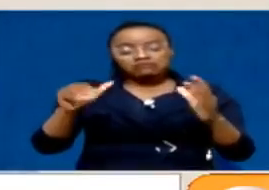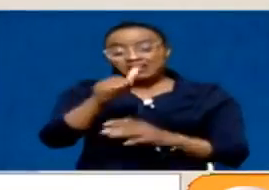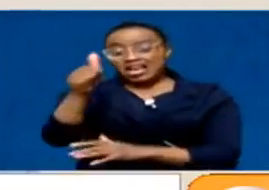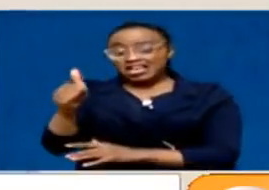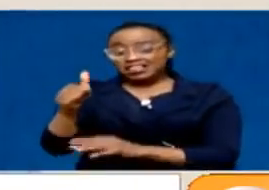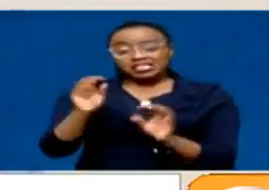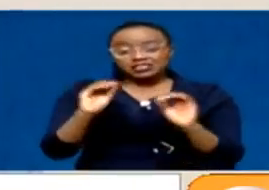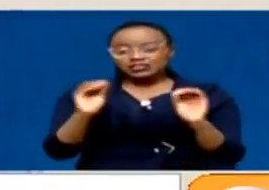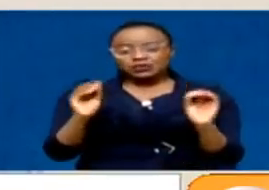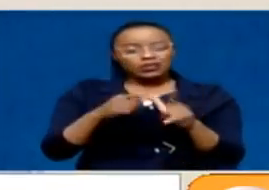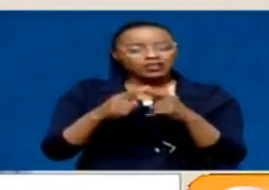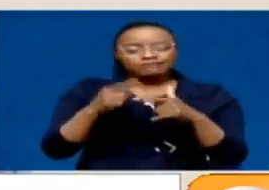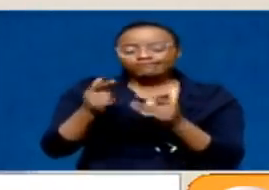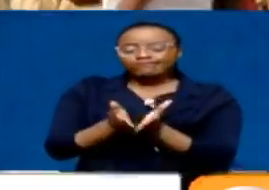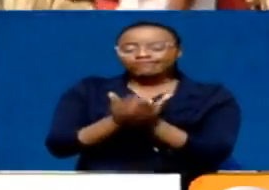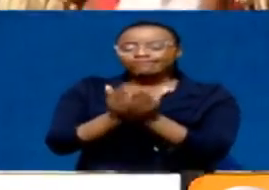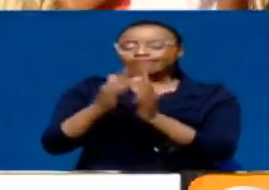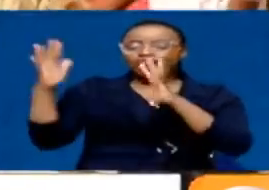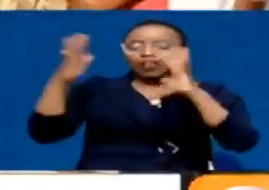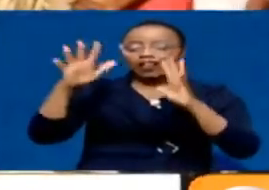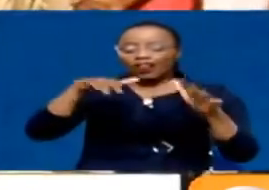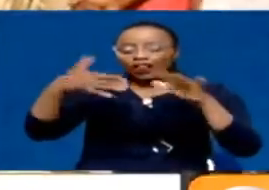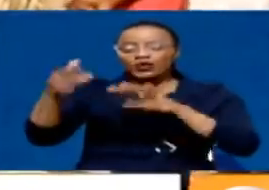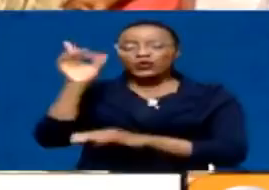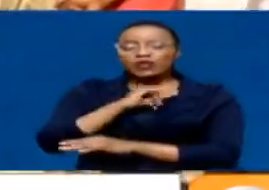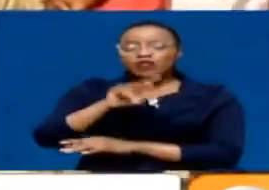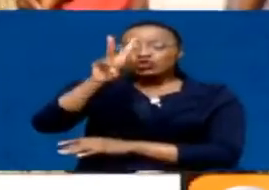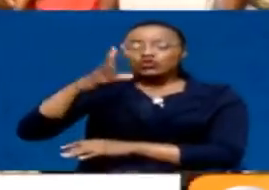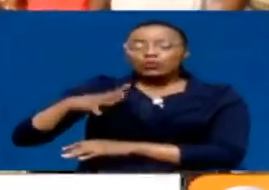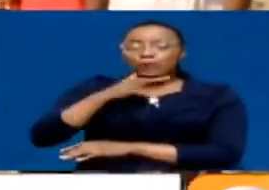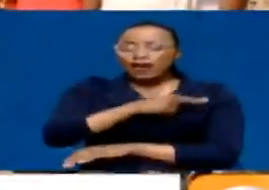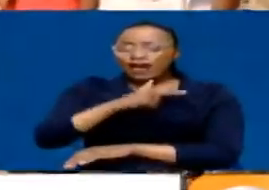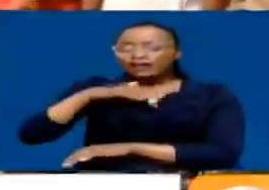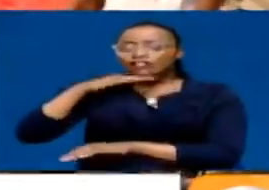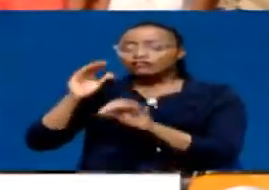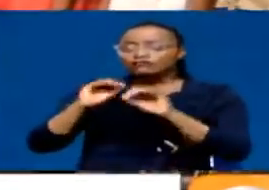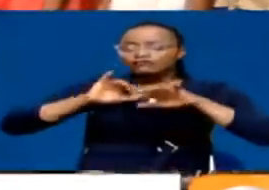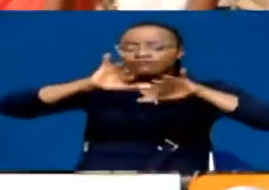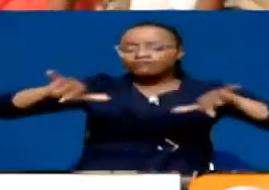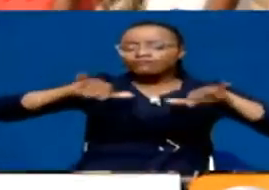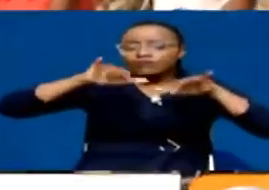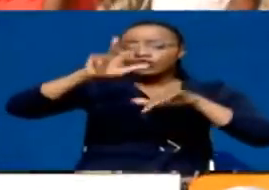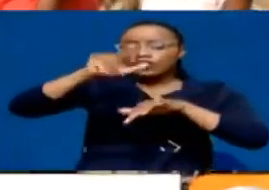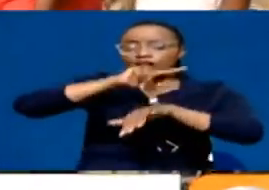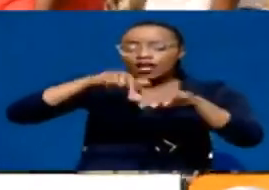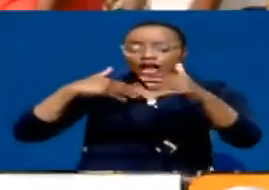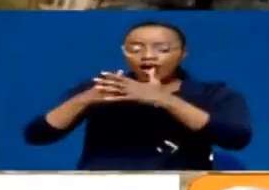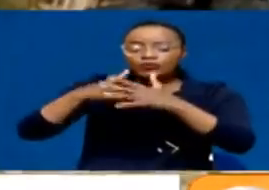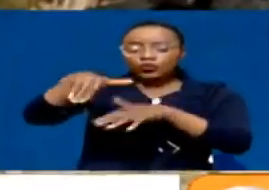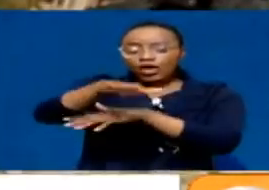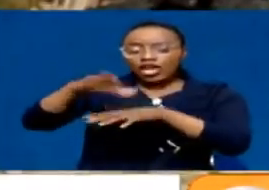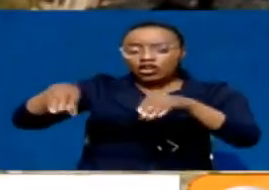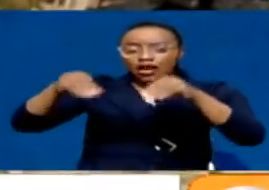nyingine. Ikabidi boti lipinduliwe na wimbi. Manusura wawili wanaripotiwa kuogelea kwa saa tatu hadi